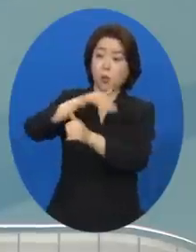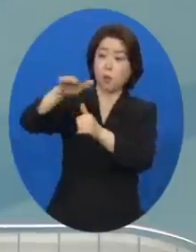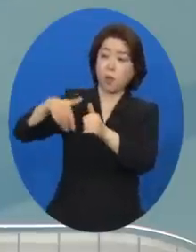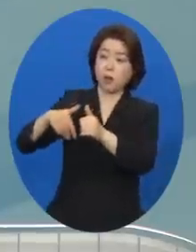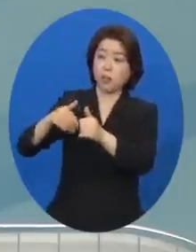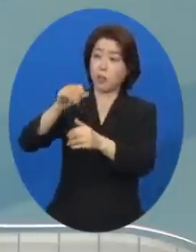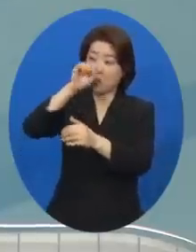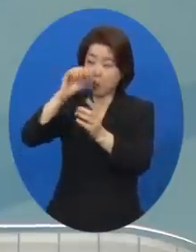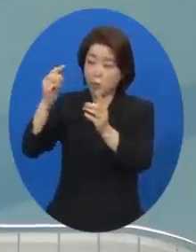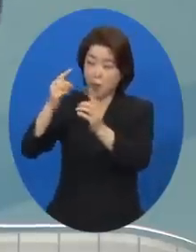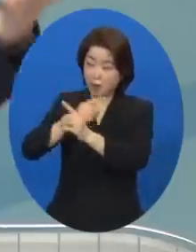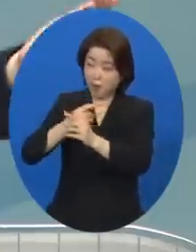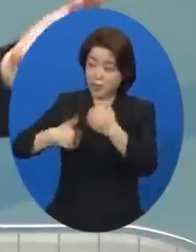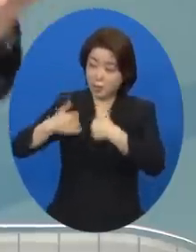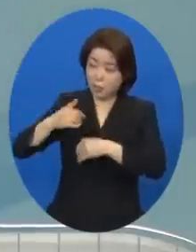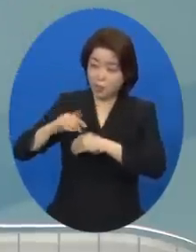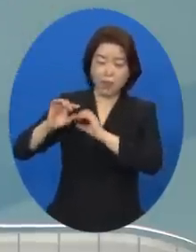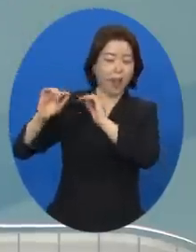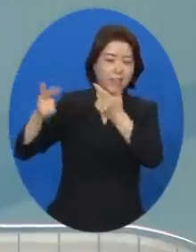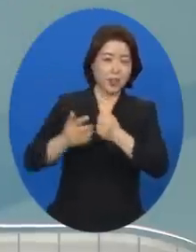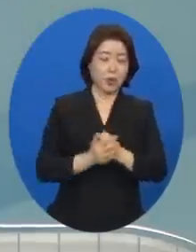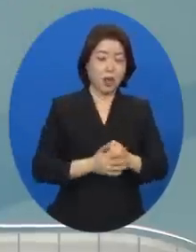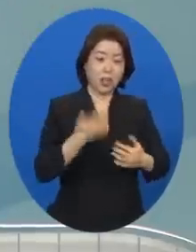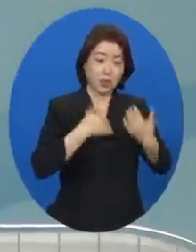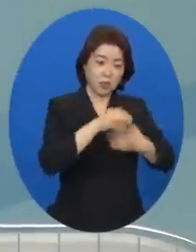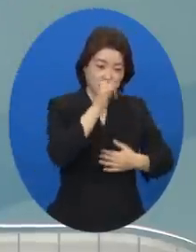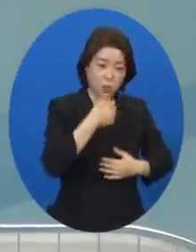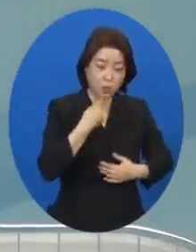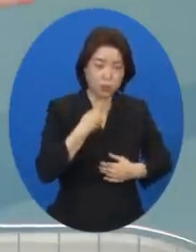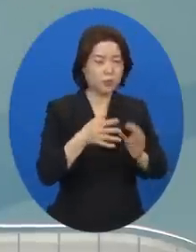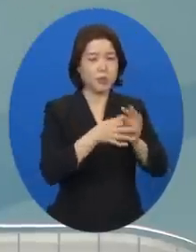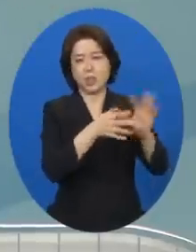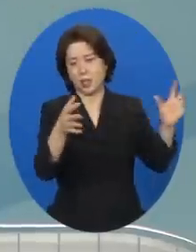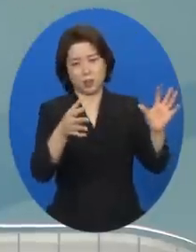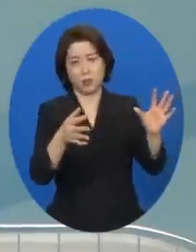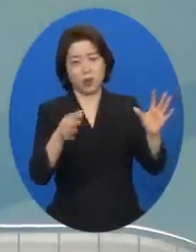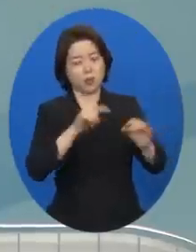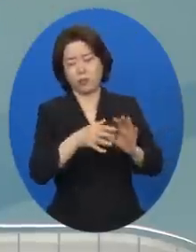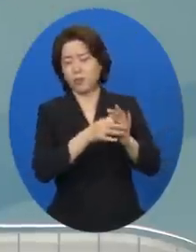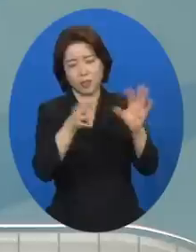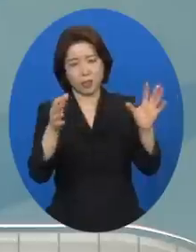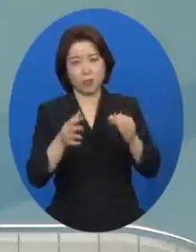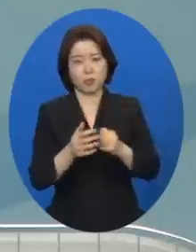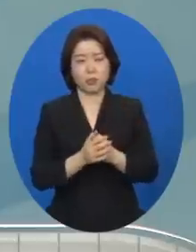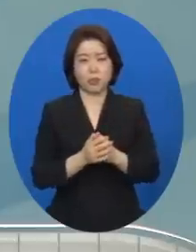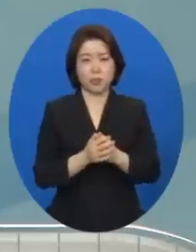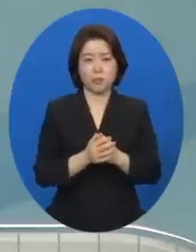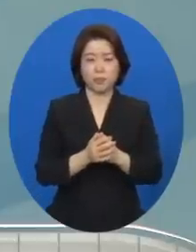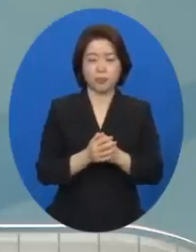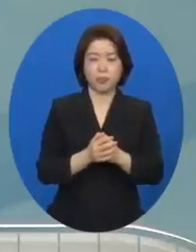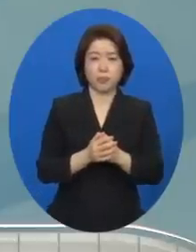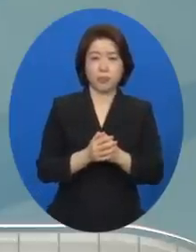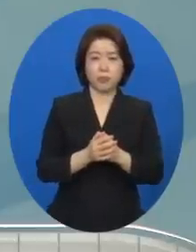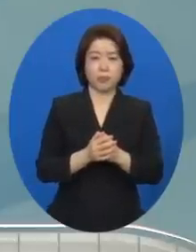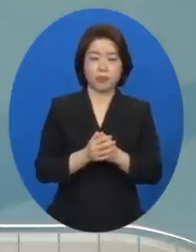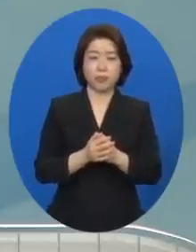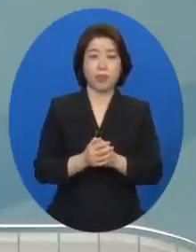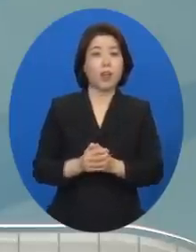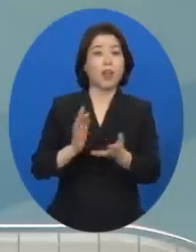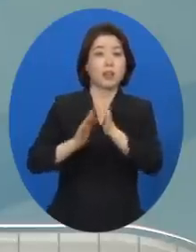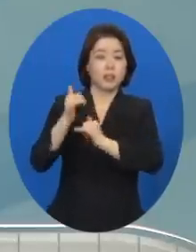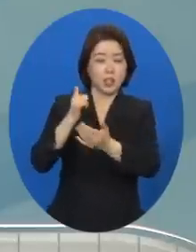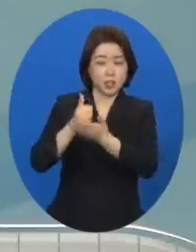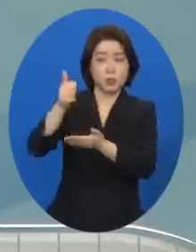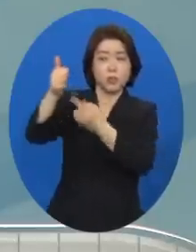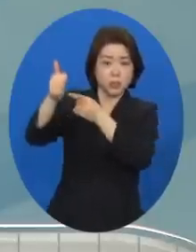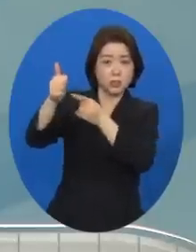아닙니다 기쁠 일이 있고 기쁠 일이 없고 그럼 영향을 받는 게 아니에요 예수님